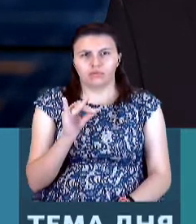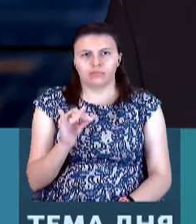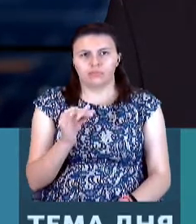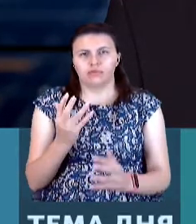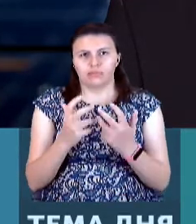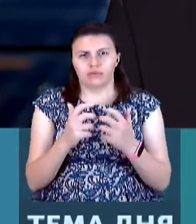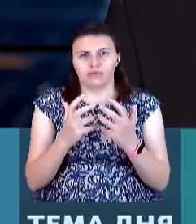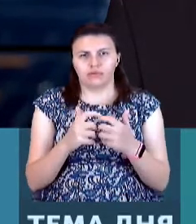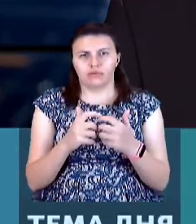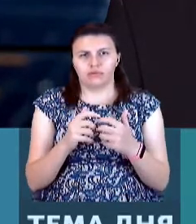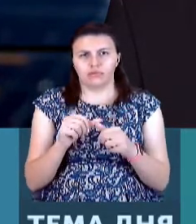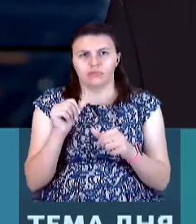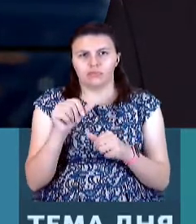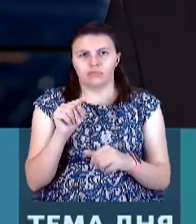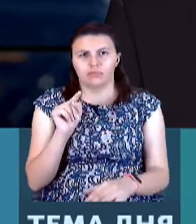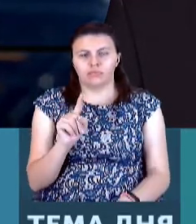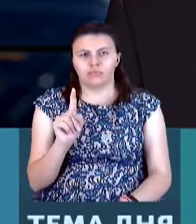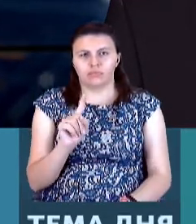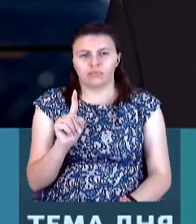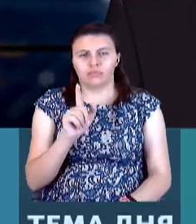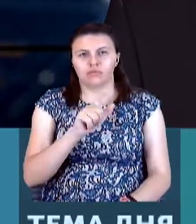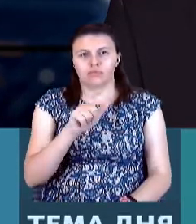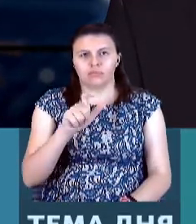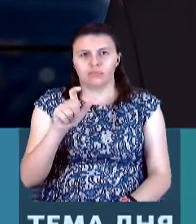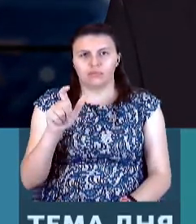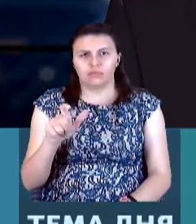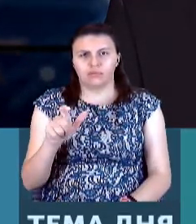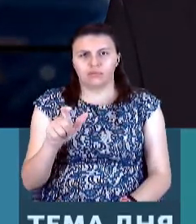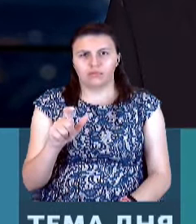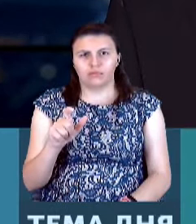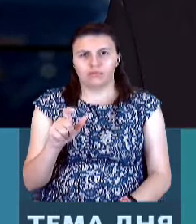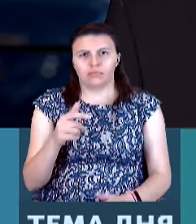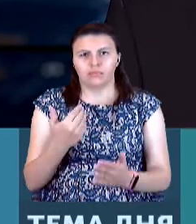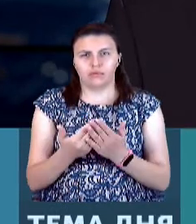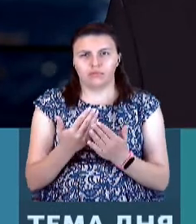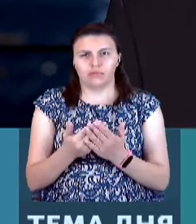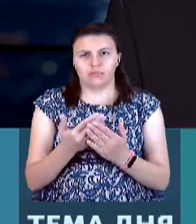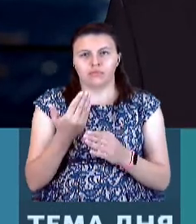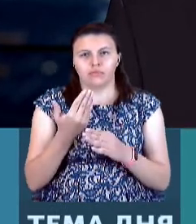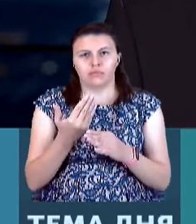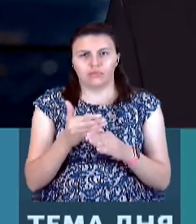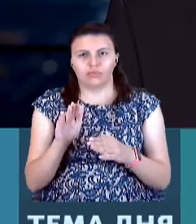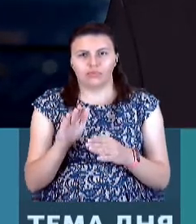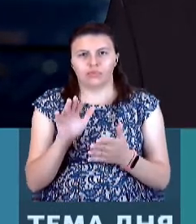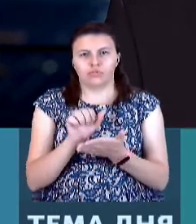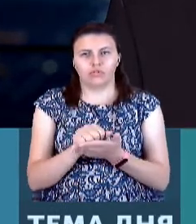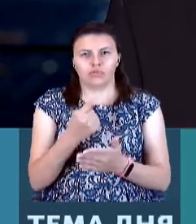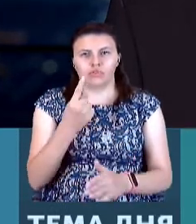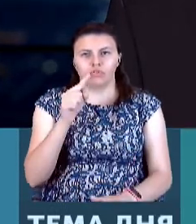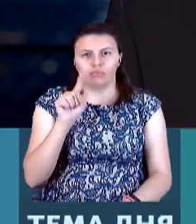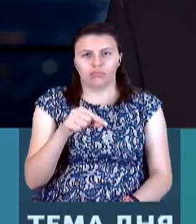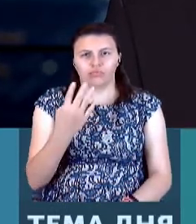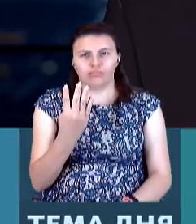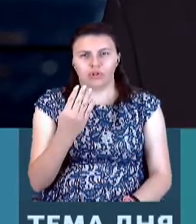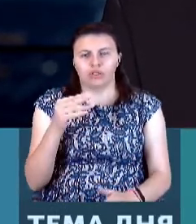І крім того, буде ще ефект, що люди переводитимуть людей, наприклад, на часткову зайнятість, там на 1/4 ставки, на половину ставки,